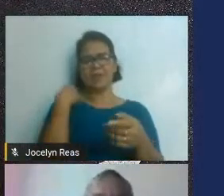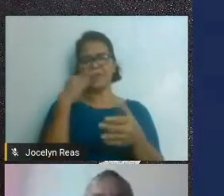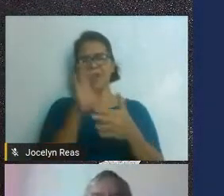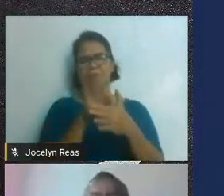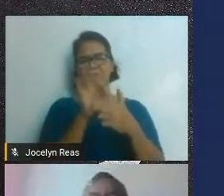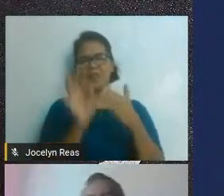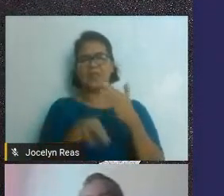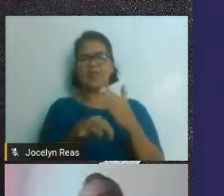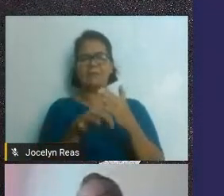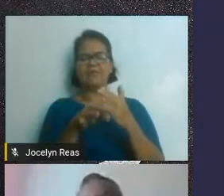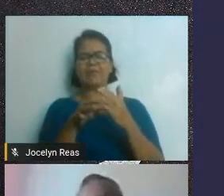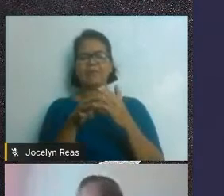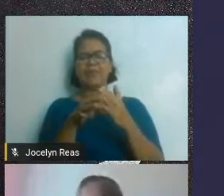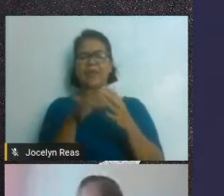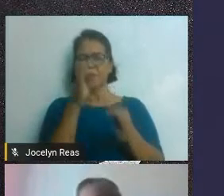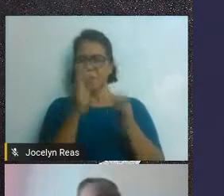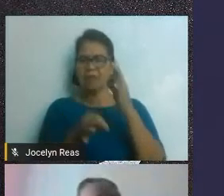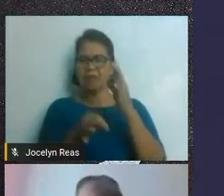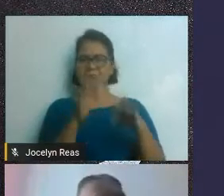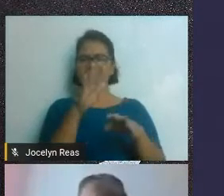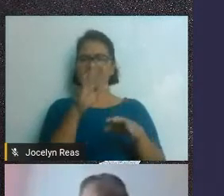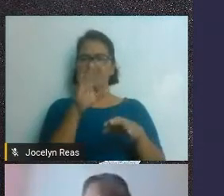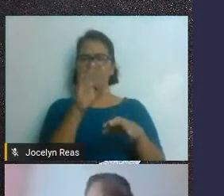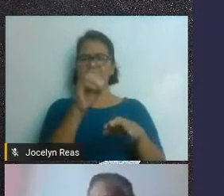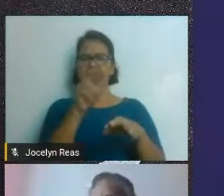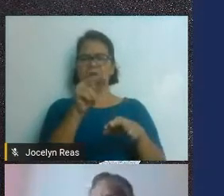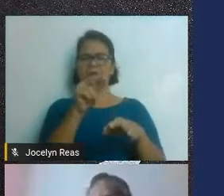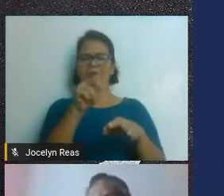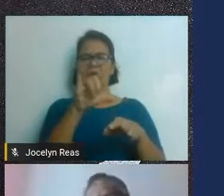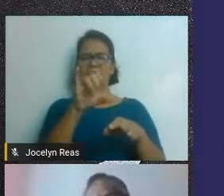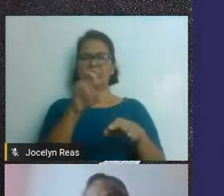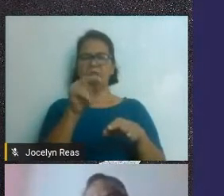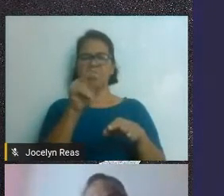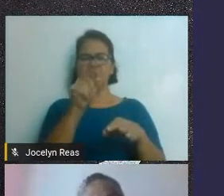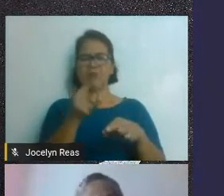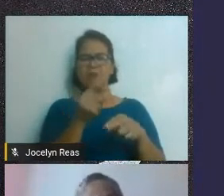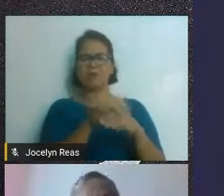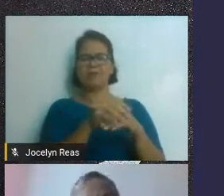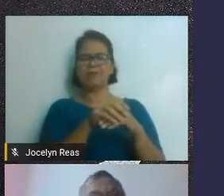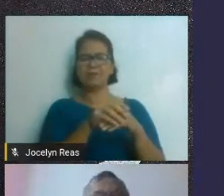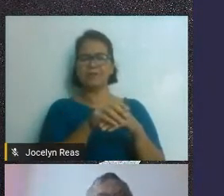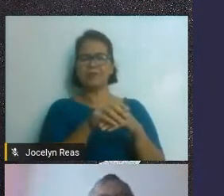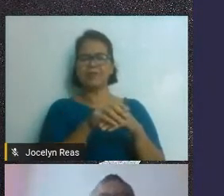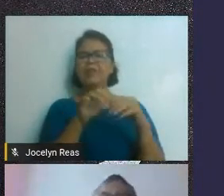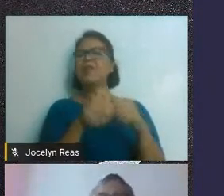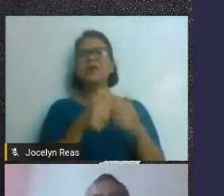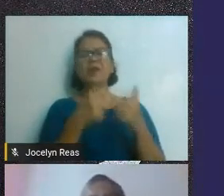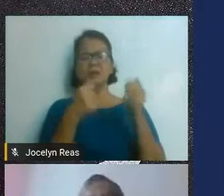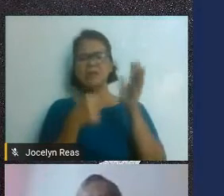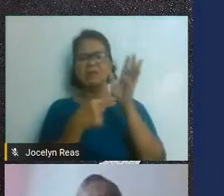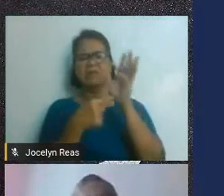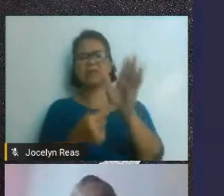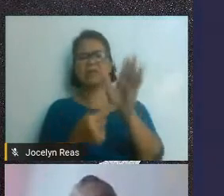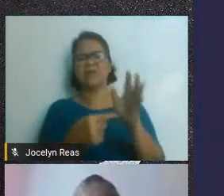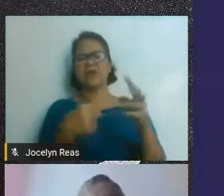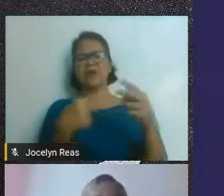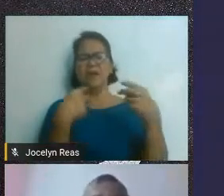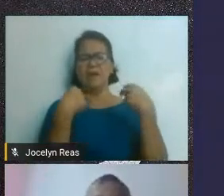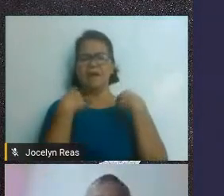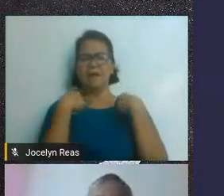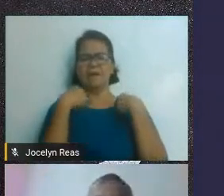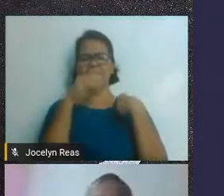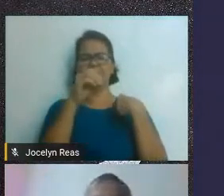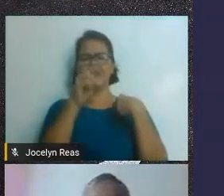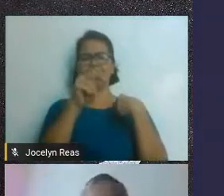online, may mga hanapin ang, siyempre, magtatanong kayo, anong kailangan mapakita naming prueba na capable kami of delivering